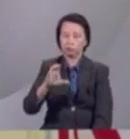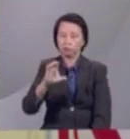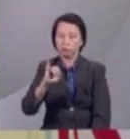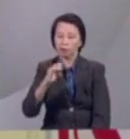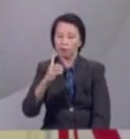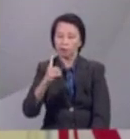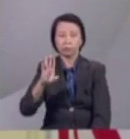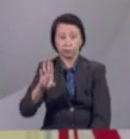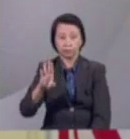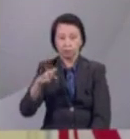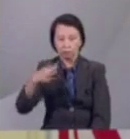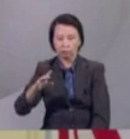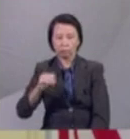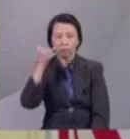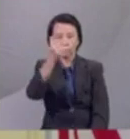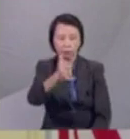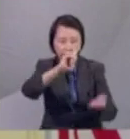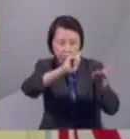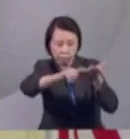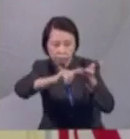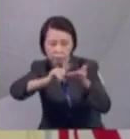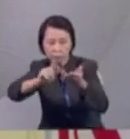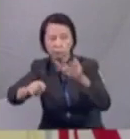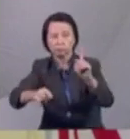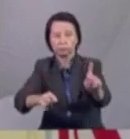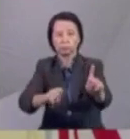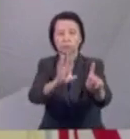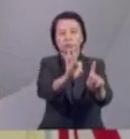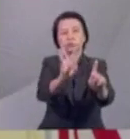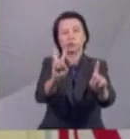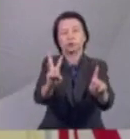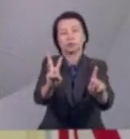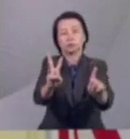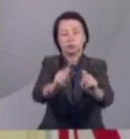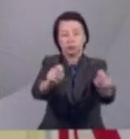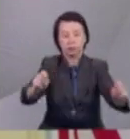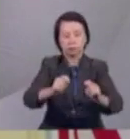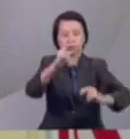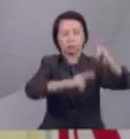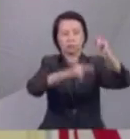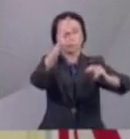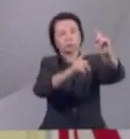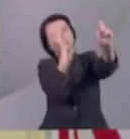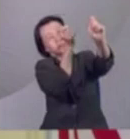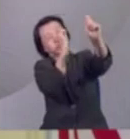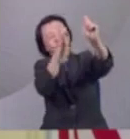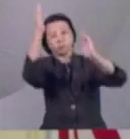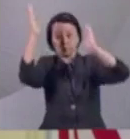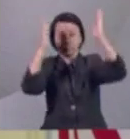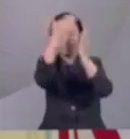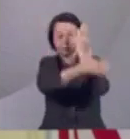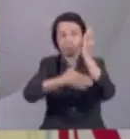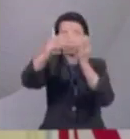CIDB telah membuat pemeriksaan di 196 tapak binaan di seluruh Malaysia